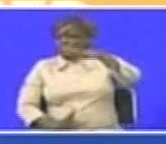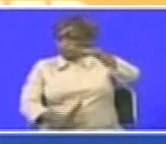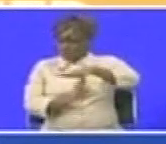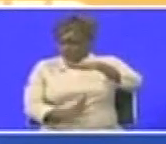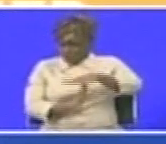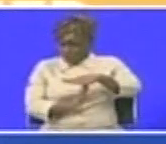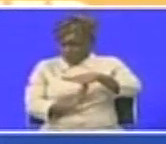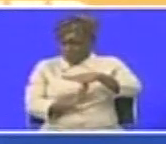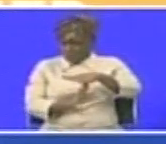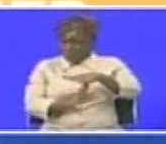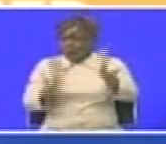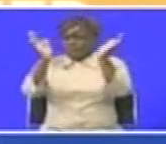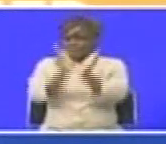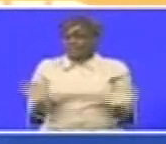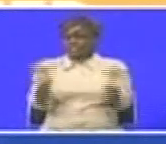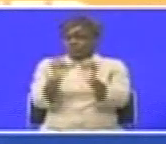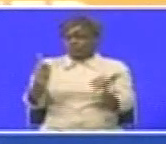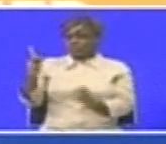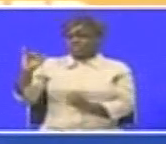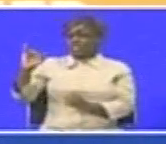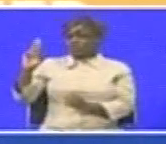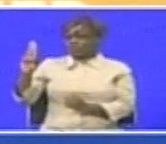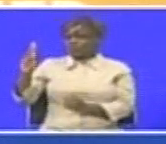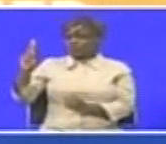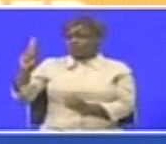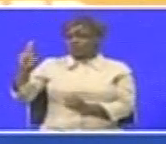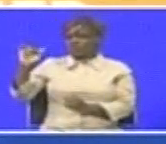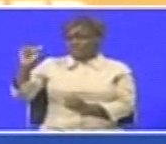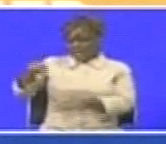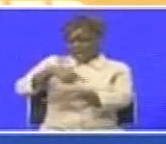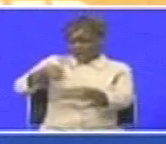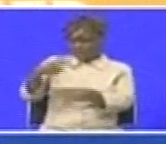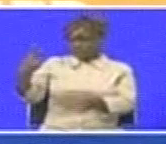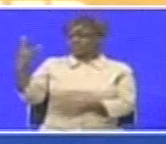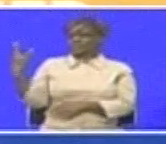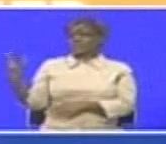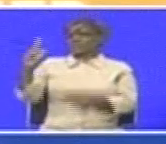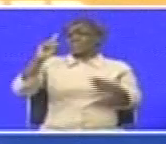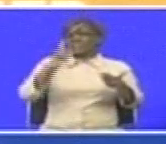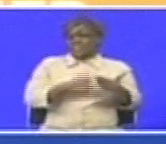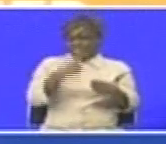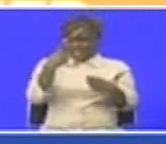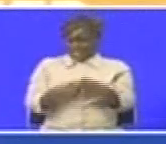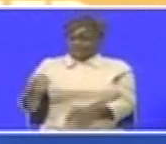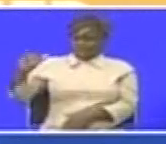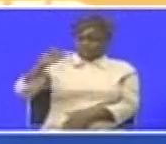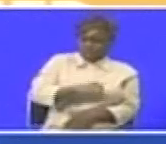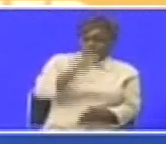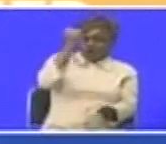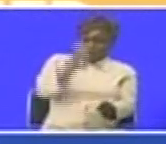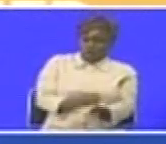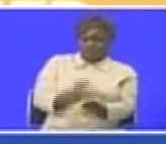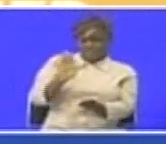Boinet hatomchukulia Moses Kuria hatua kwa kipindi cha saa 24, basi watapiga kambi katika ofisi